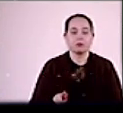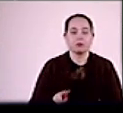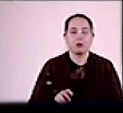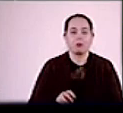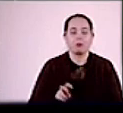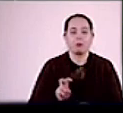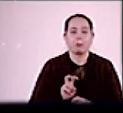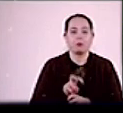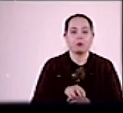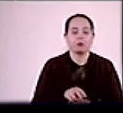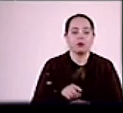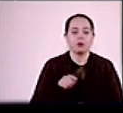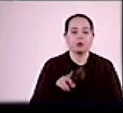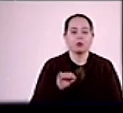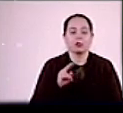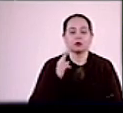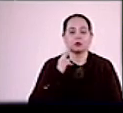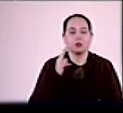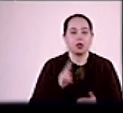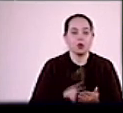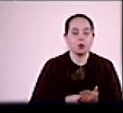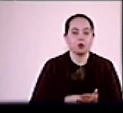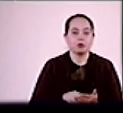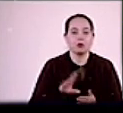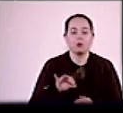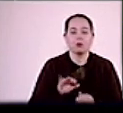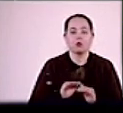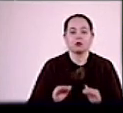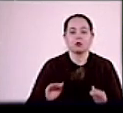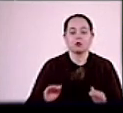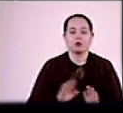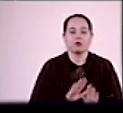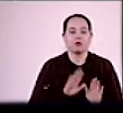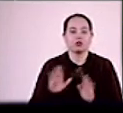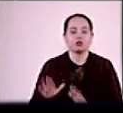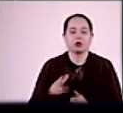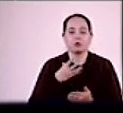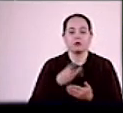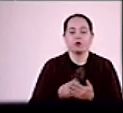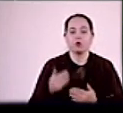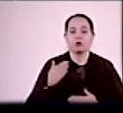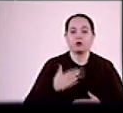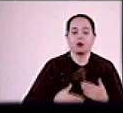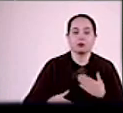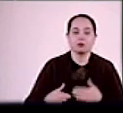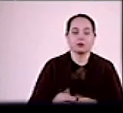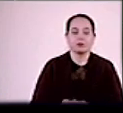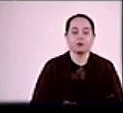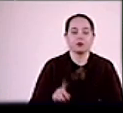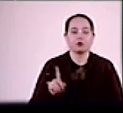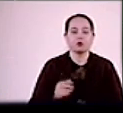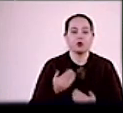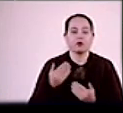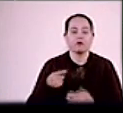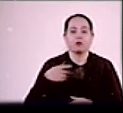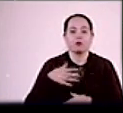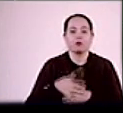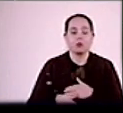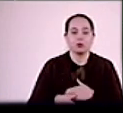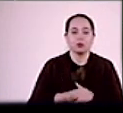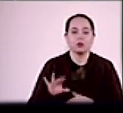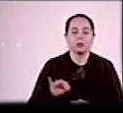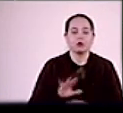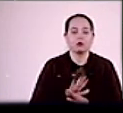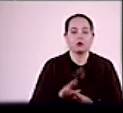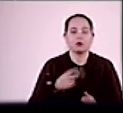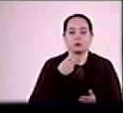к нему и целует, по-детски выражая свою радость, что его поняли и